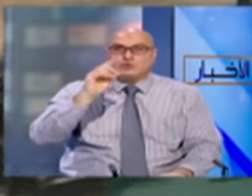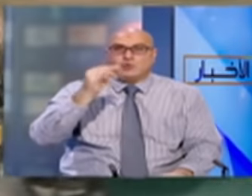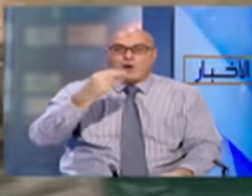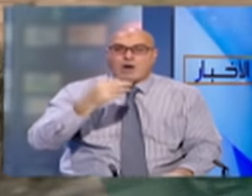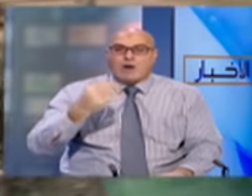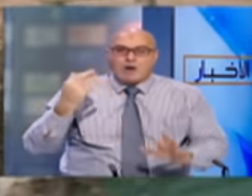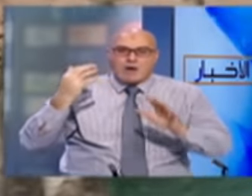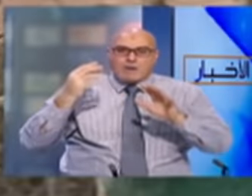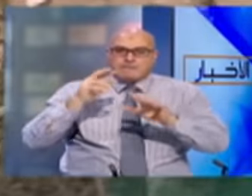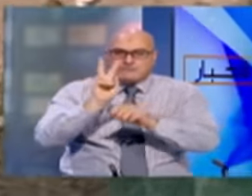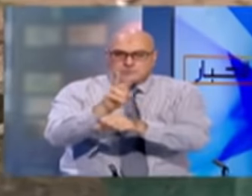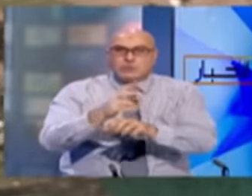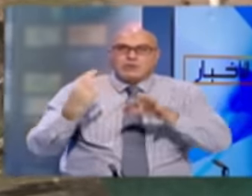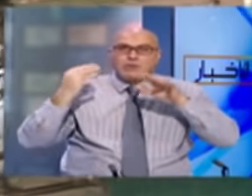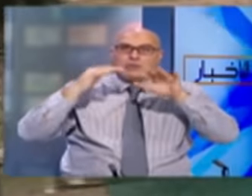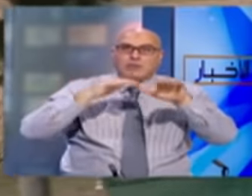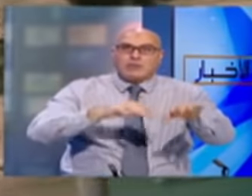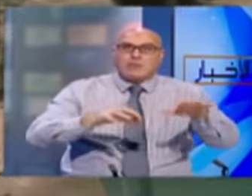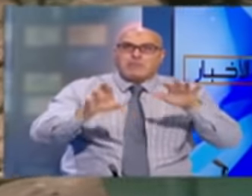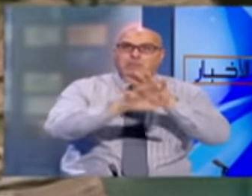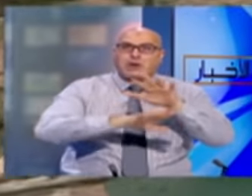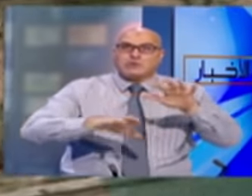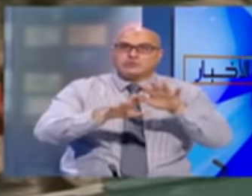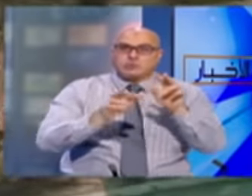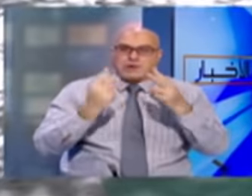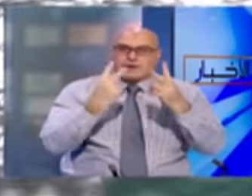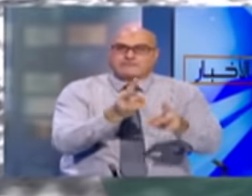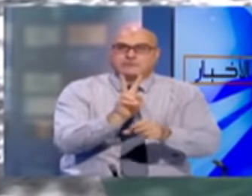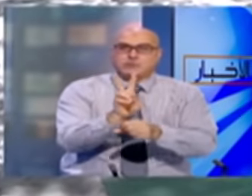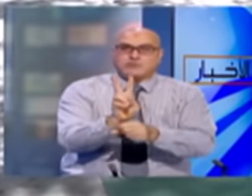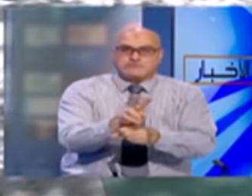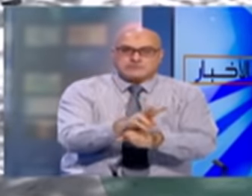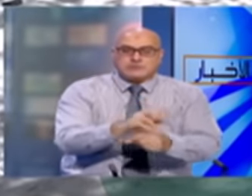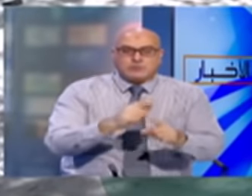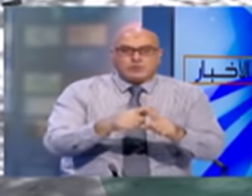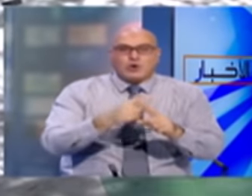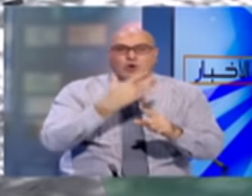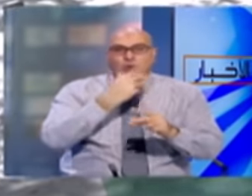عديد الزوار ومن كل مكان بحثاً عن الترفيه والمتعة.